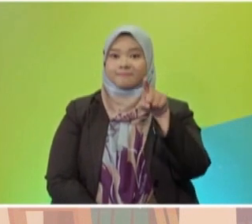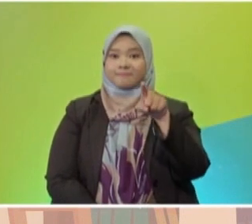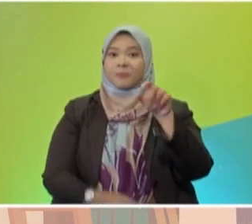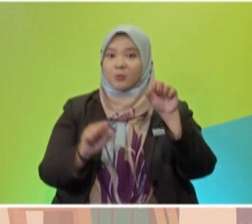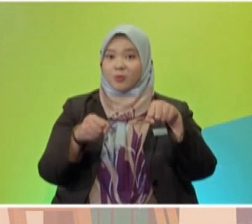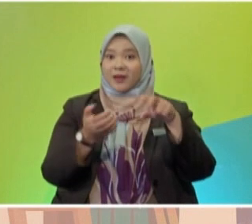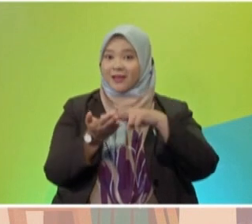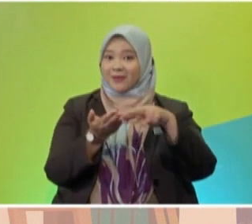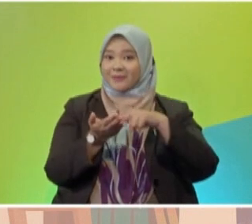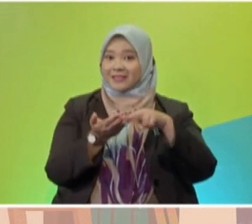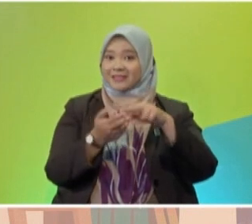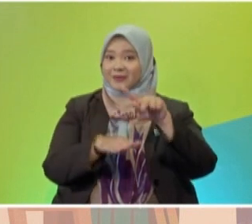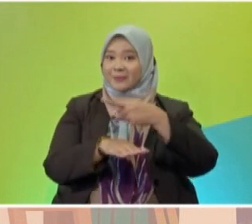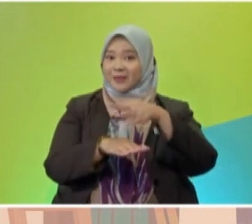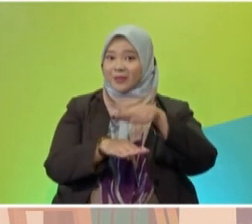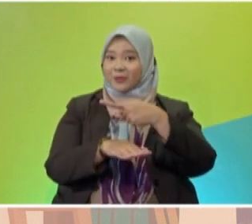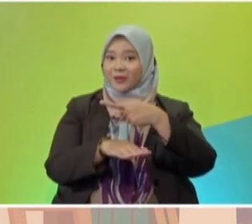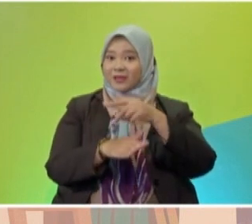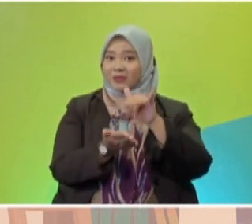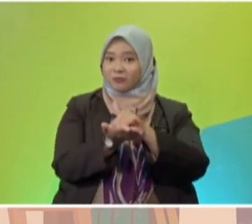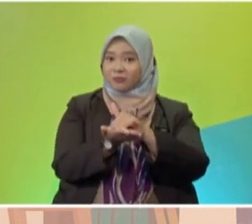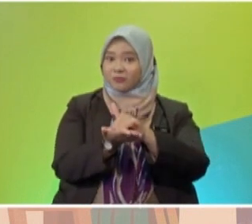Ataupun kita mulakan dengan Irdina. Irdina dulu.